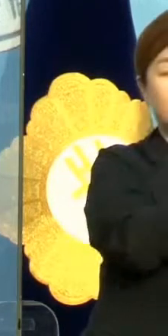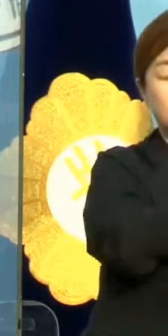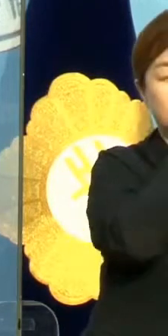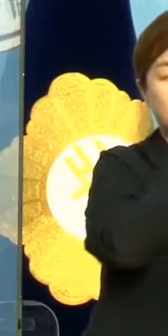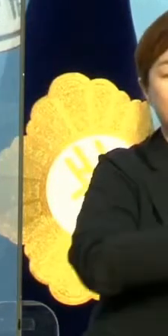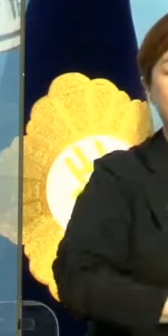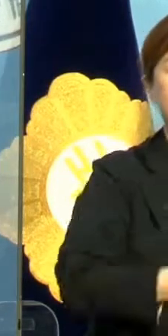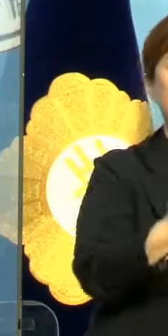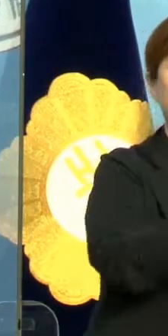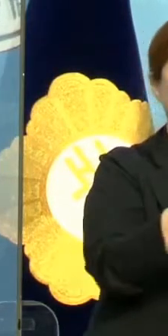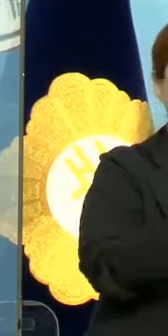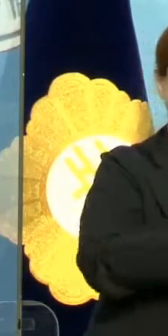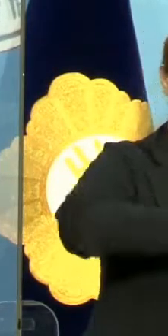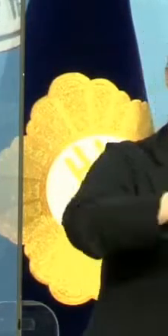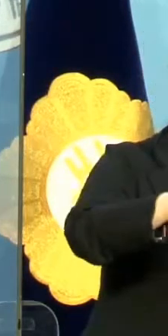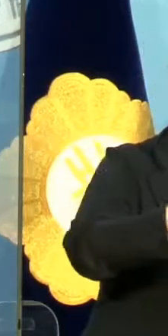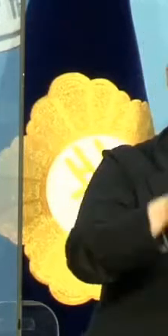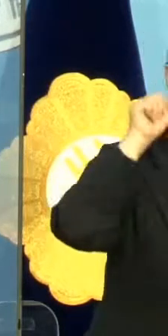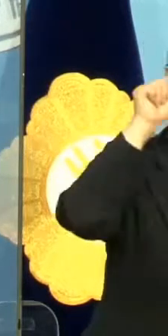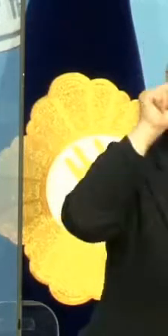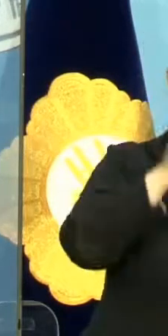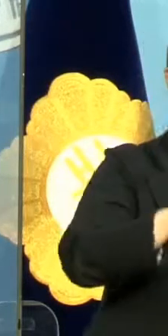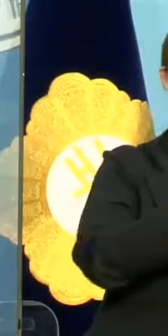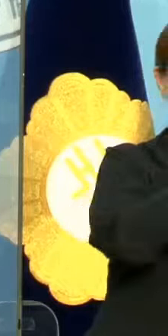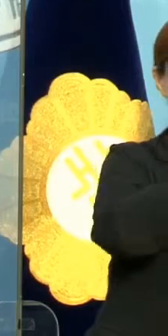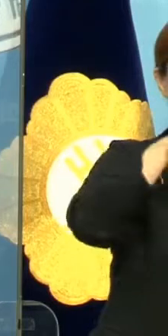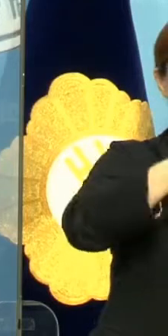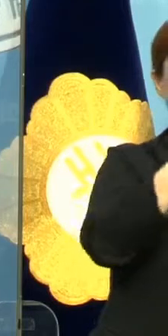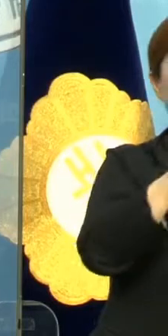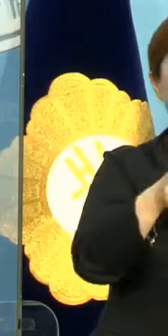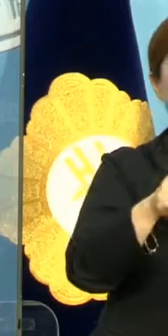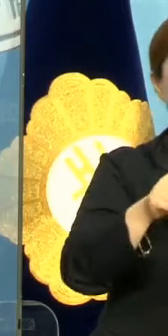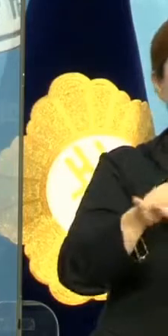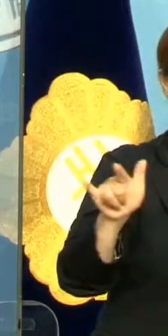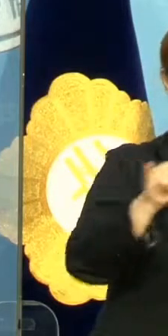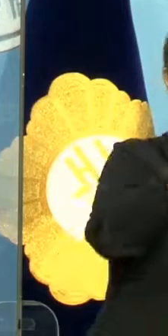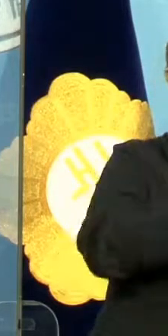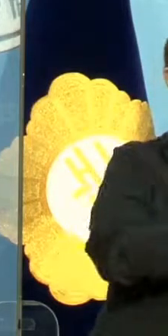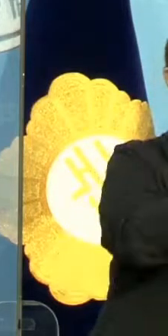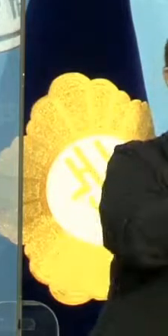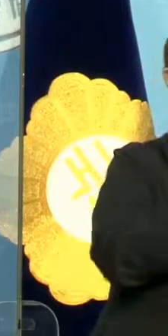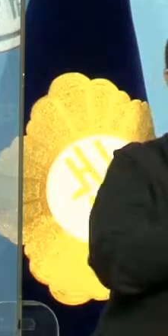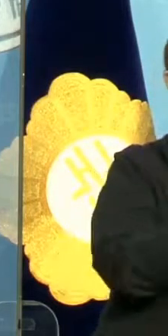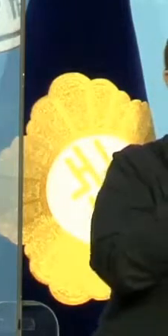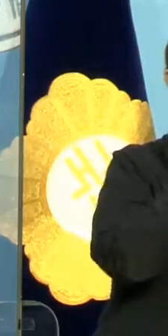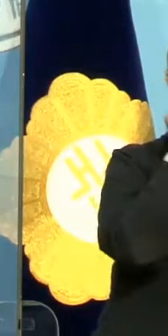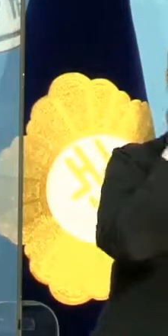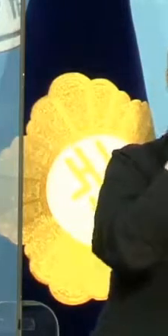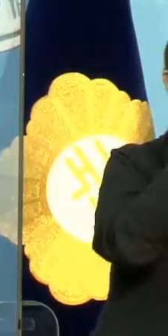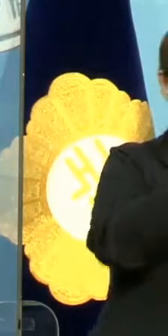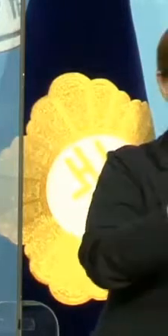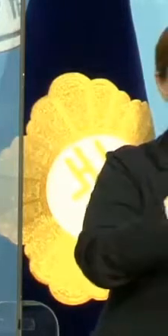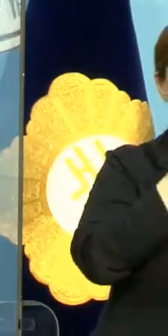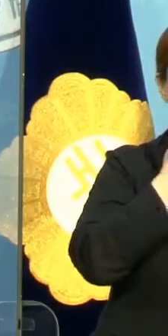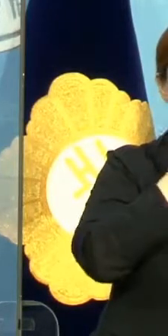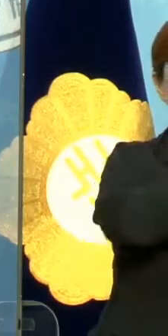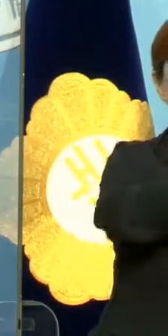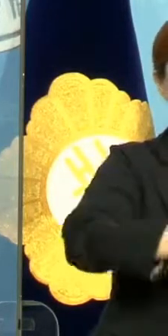직원들은 거리로 나가서 이스타항공은 고용을 유지하기 위한 노력은 눈꼽만큼도 하지 않은 채